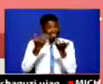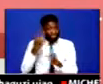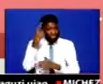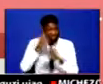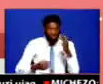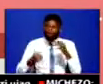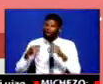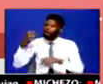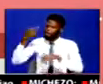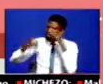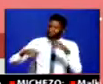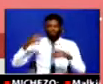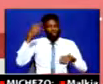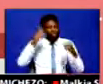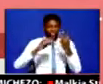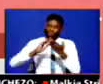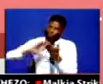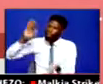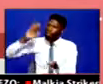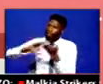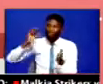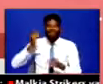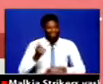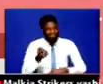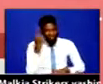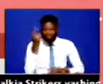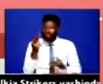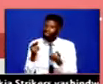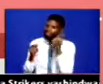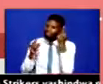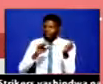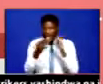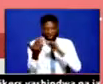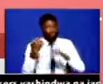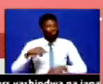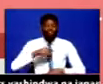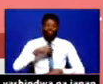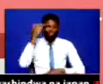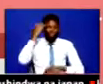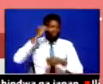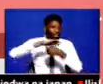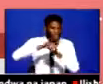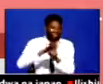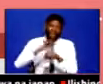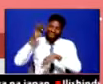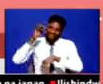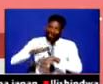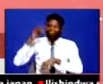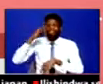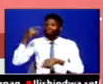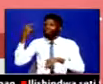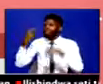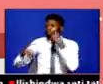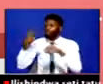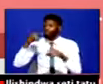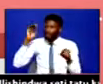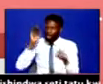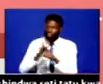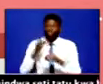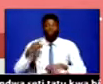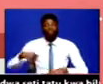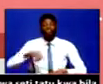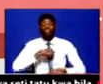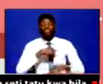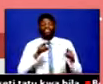mengi sana. Tunaelewa kwamba COVID ime affect sana mambo ya mashindano, na sio sisi